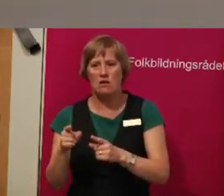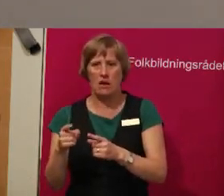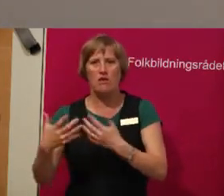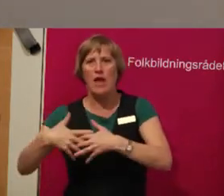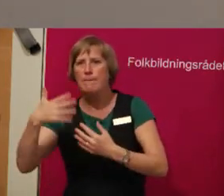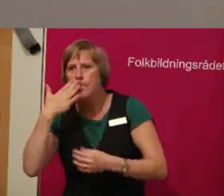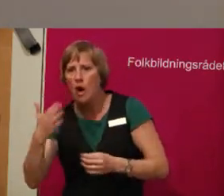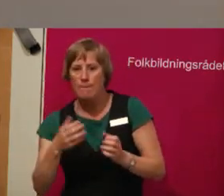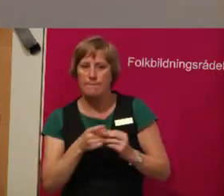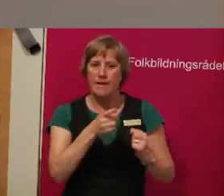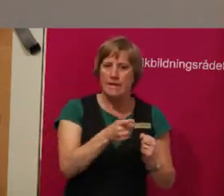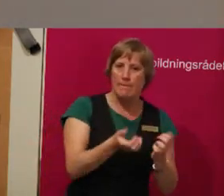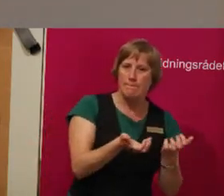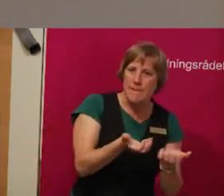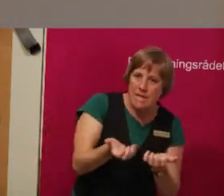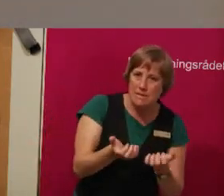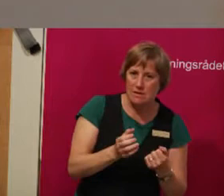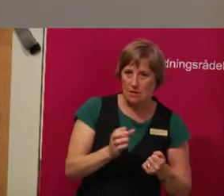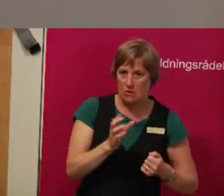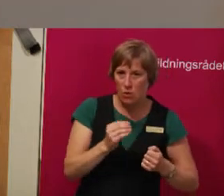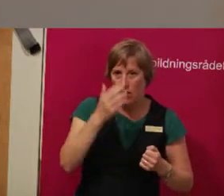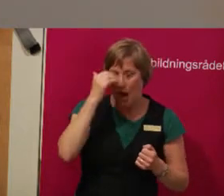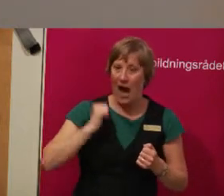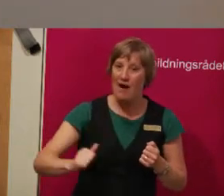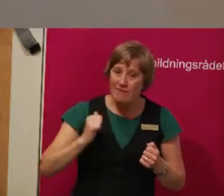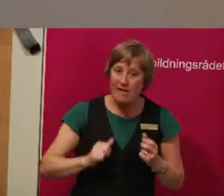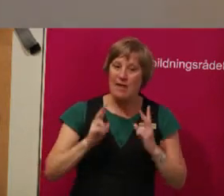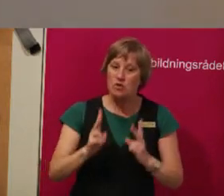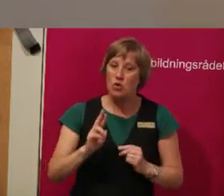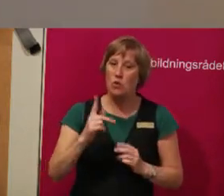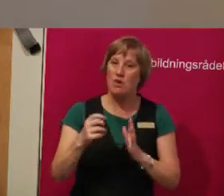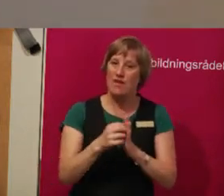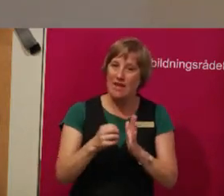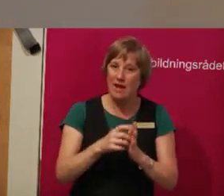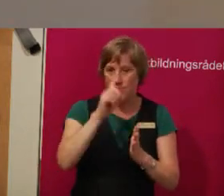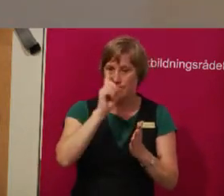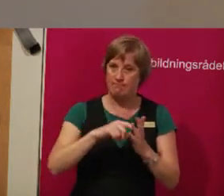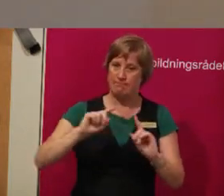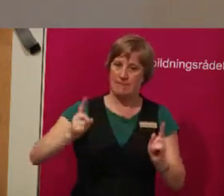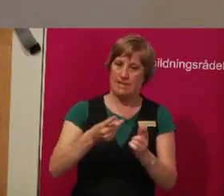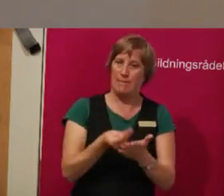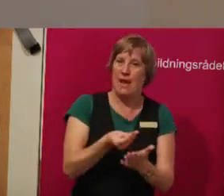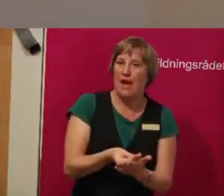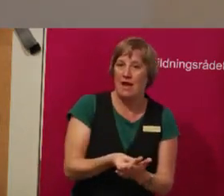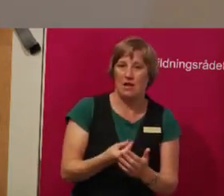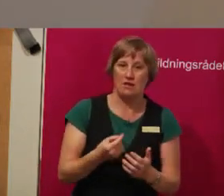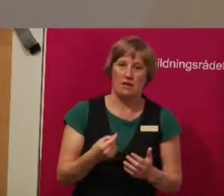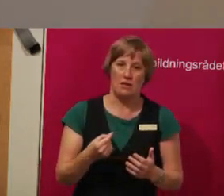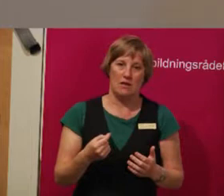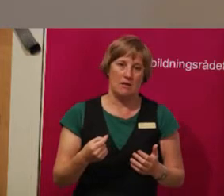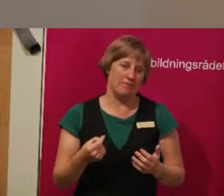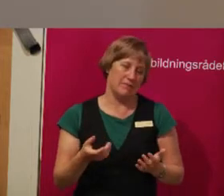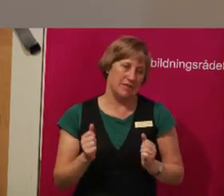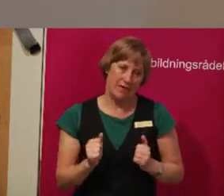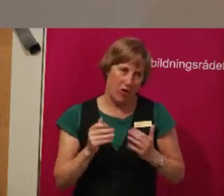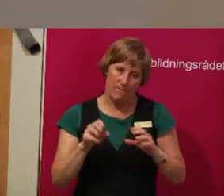vissa brister. Då kan man luta sig mot en sån utvärdering för att kanske ta lite pengar där. Jag säger inte alls att det kommer att bli så, men